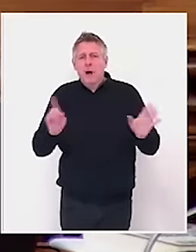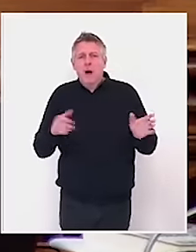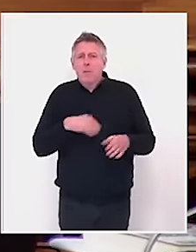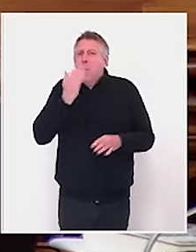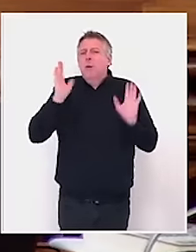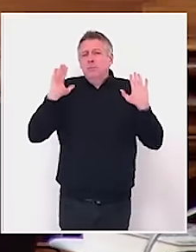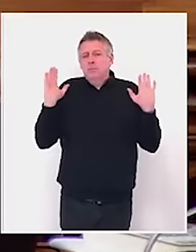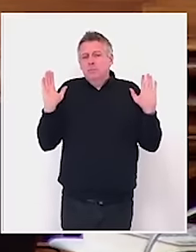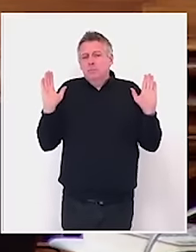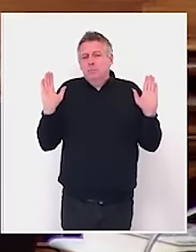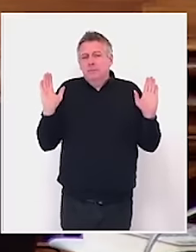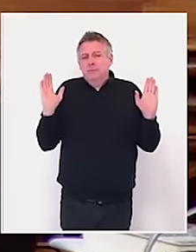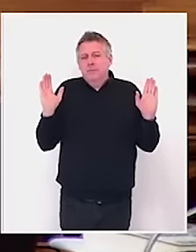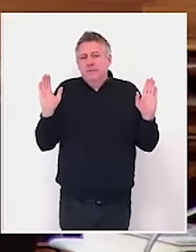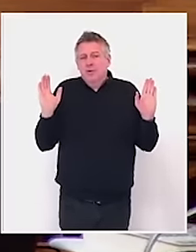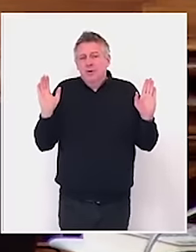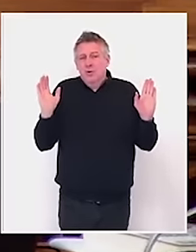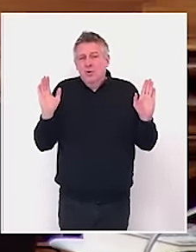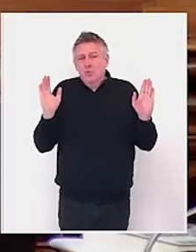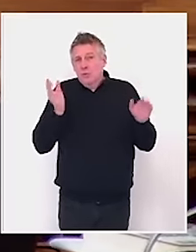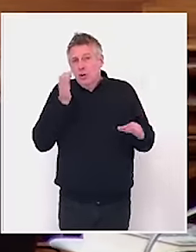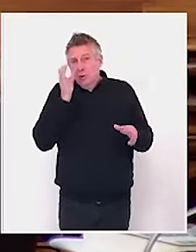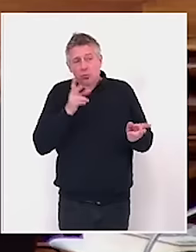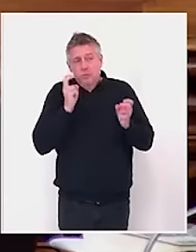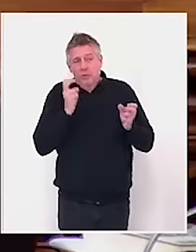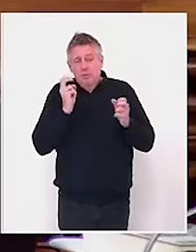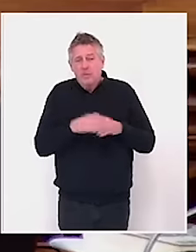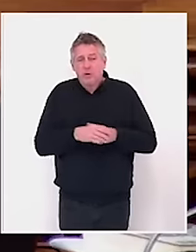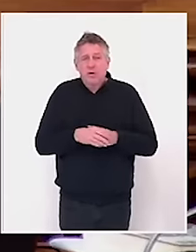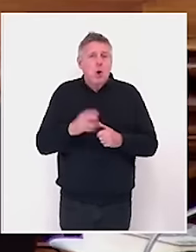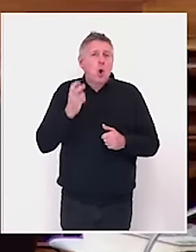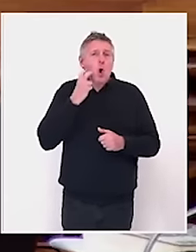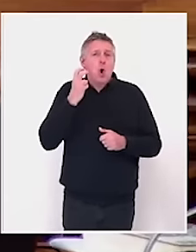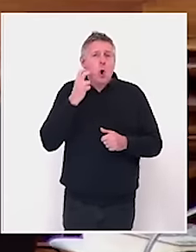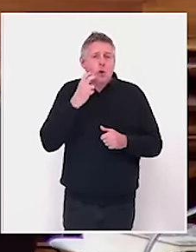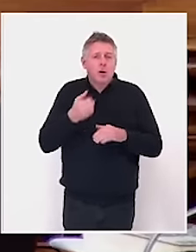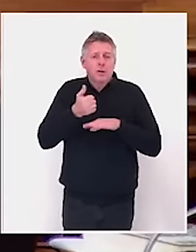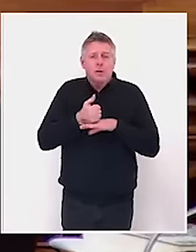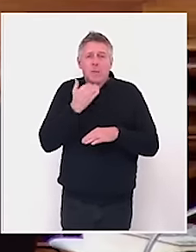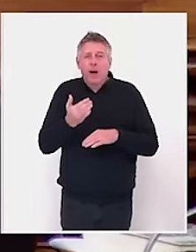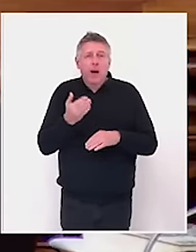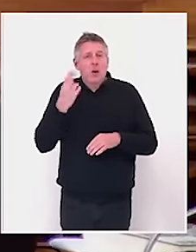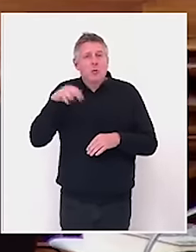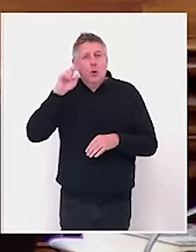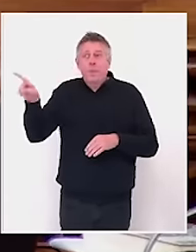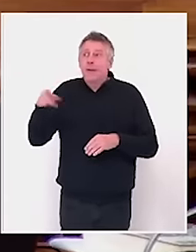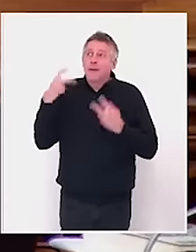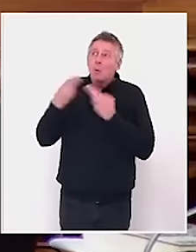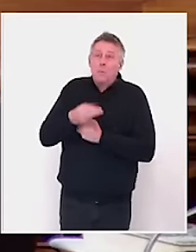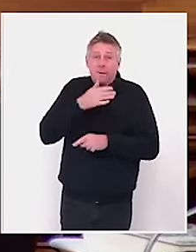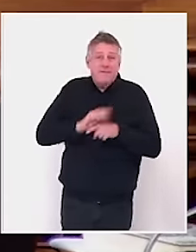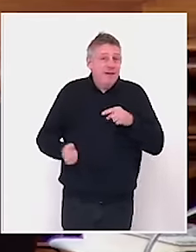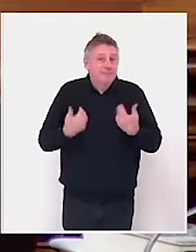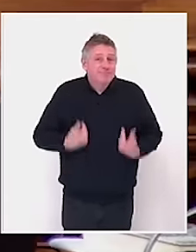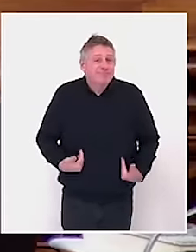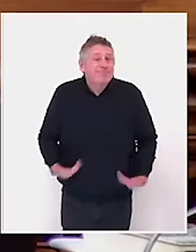pas. Et c'est quelque chose qu'on entend tout le temps en fait. Alors quand c'est Hollande au pouvoir, il peut pas parce que c'est l'Union européenne qui l'en empêche, et quand c'est